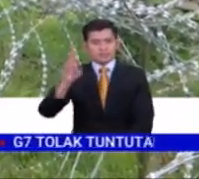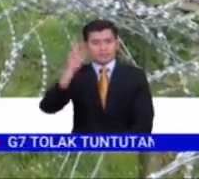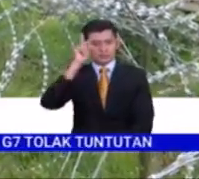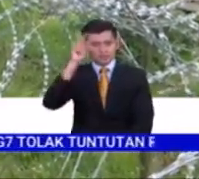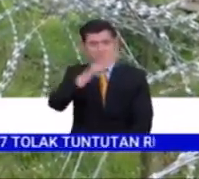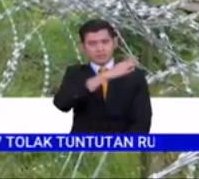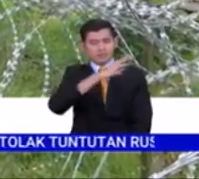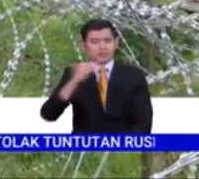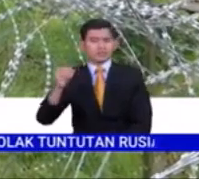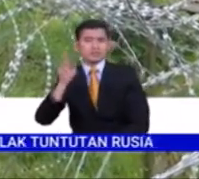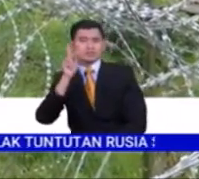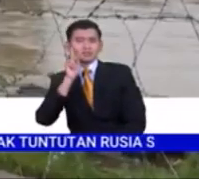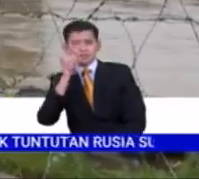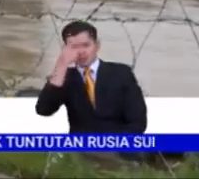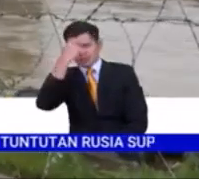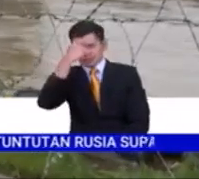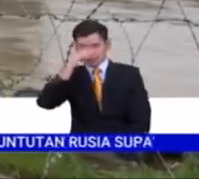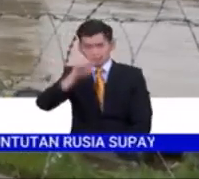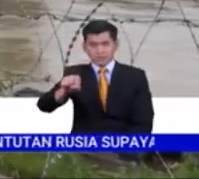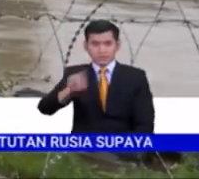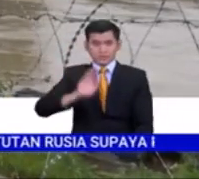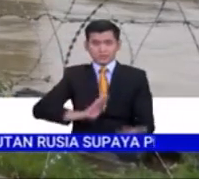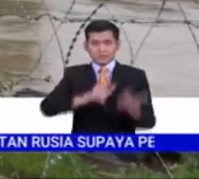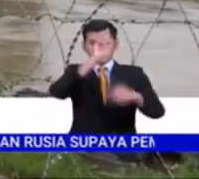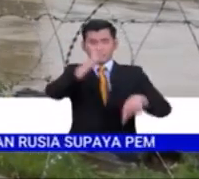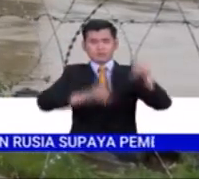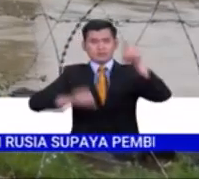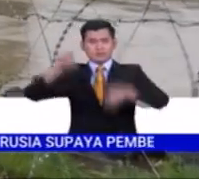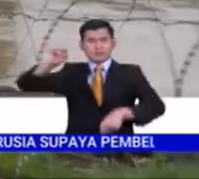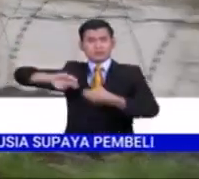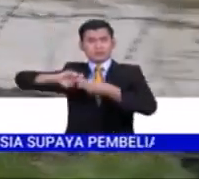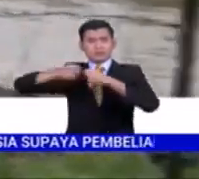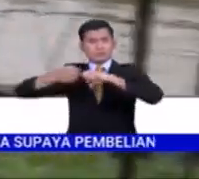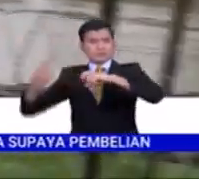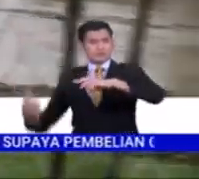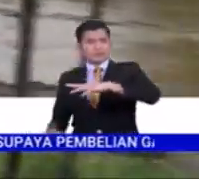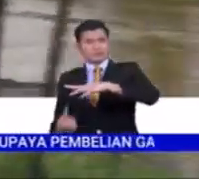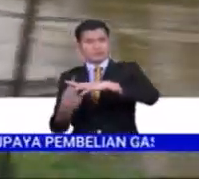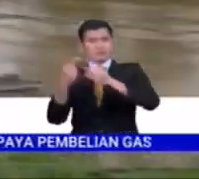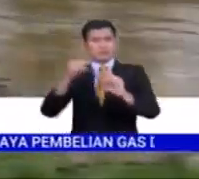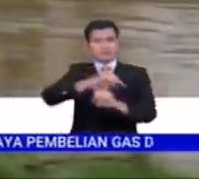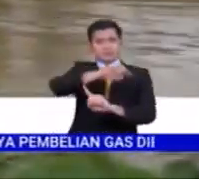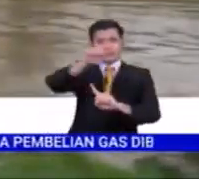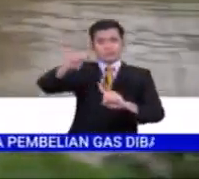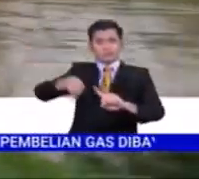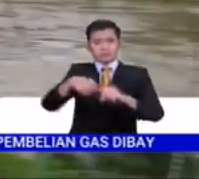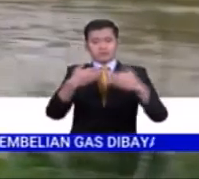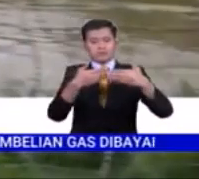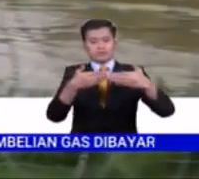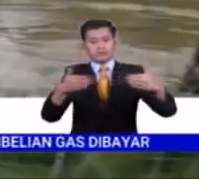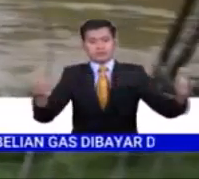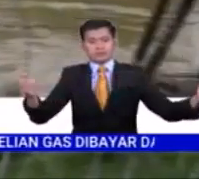sebagai kesiapsiagaan menangani apa juga perkara yang timbul susulan pembukaan sempadan.